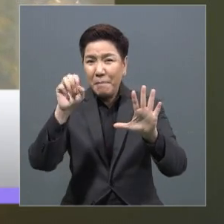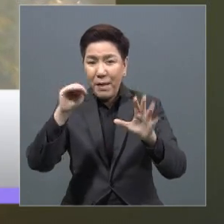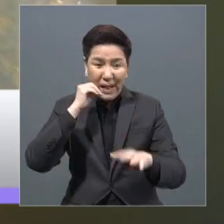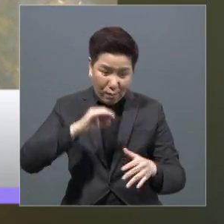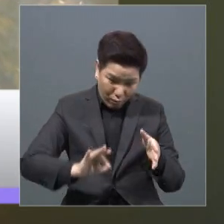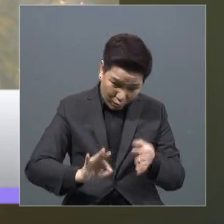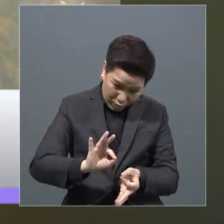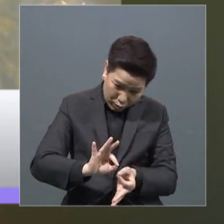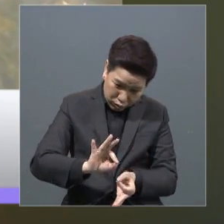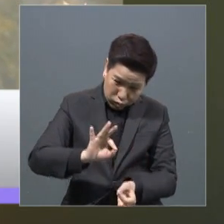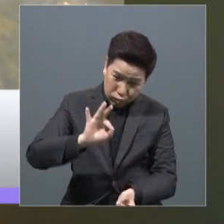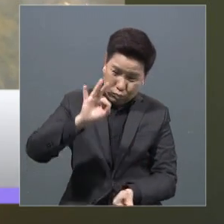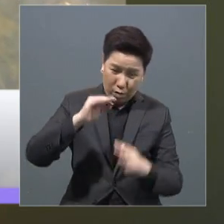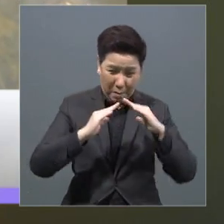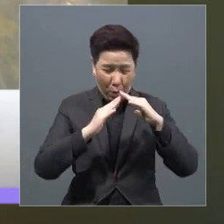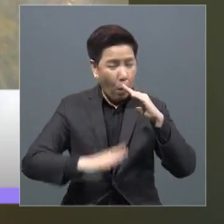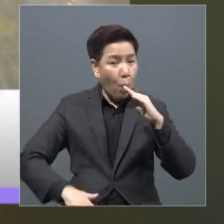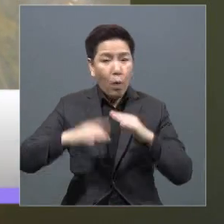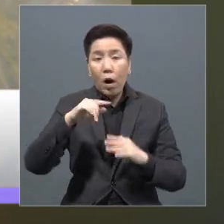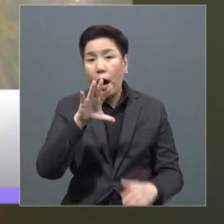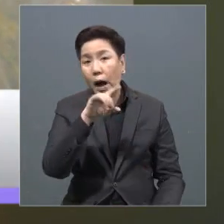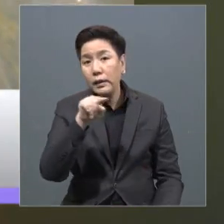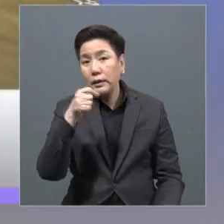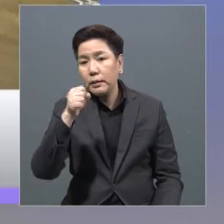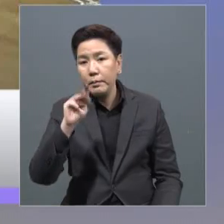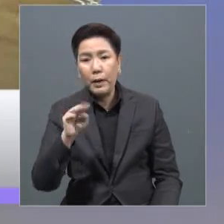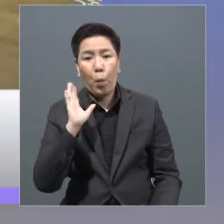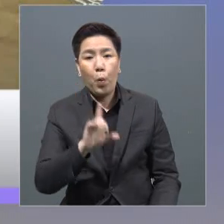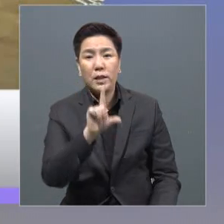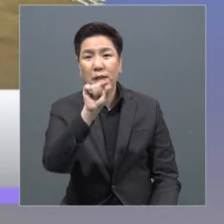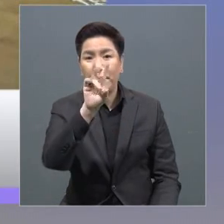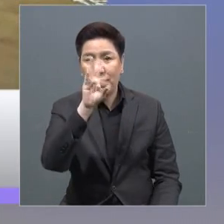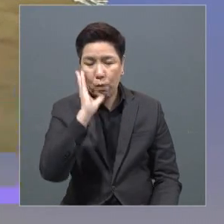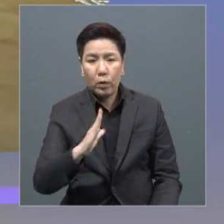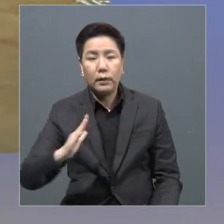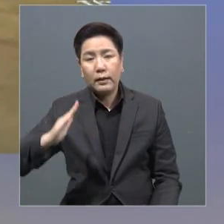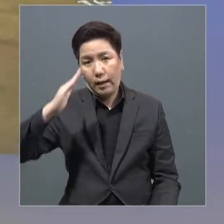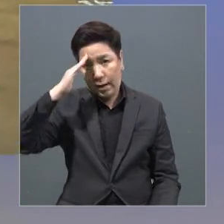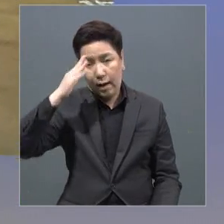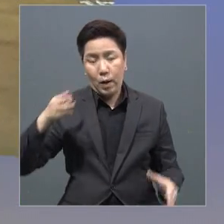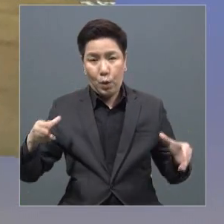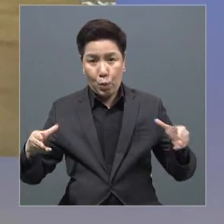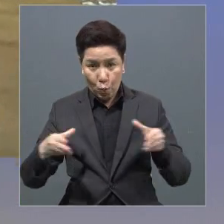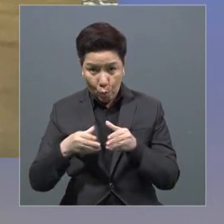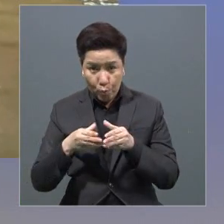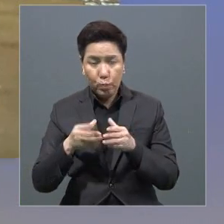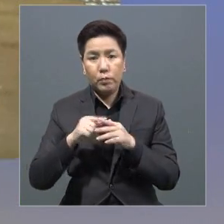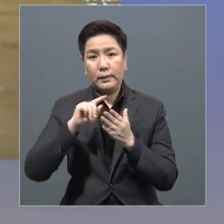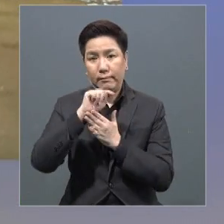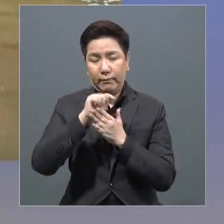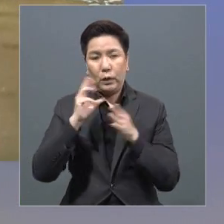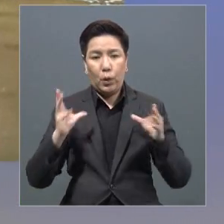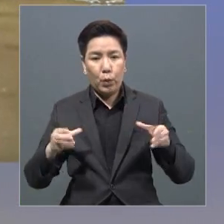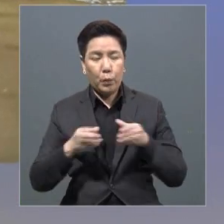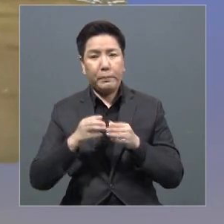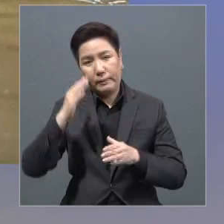สามารถออกจากพื้นที่ประสบภัยได้ประมาณ 27คนหน่วยเฉพาะกิจราชมนูกองกำลังนเรศวรค่ะพร้อมด้วยชุดปฏิบัติการ